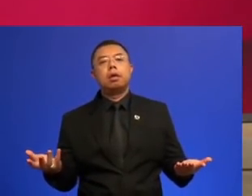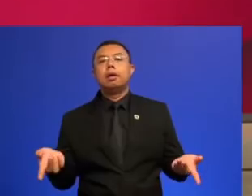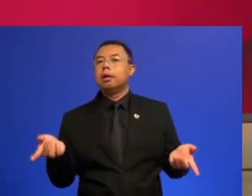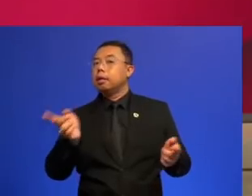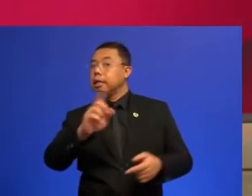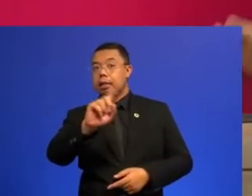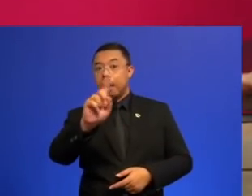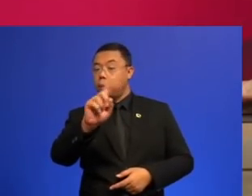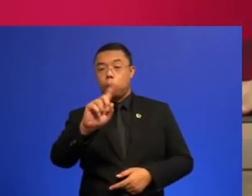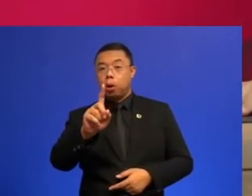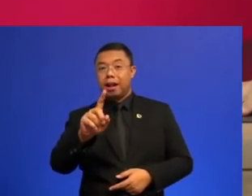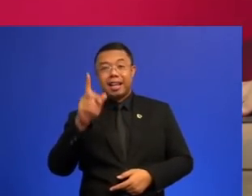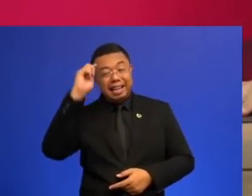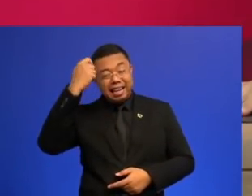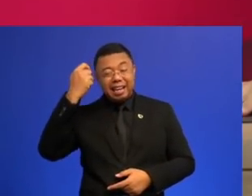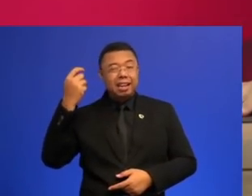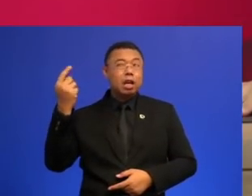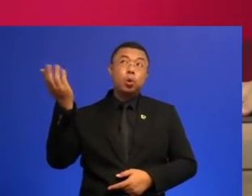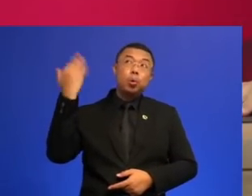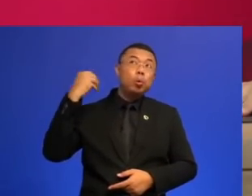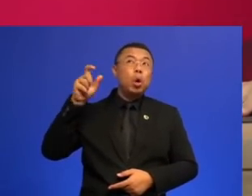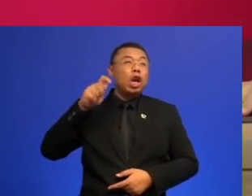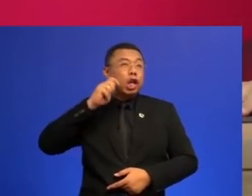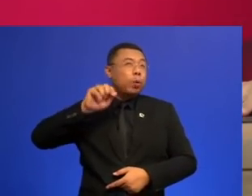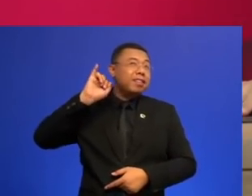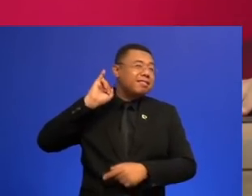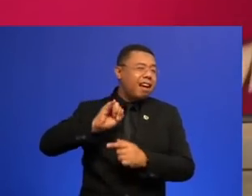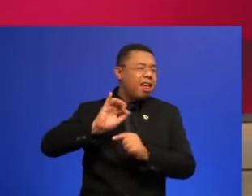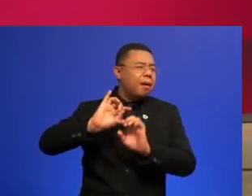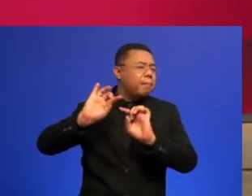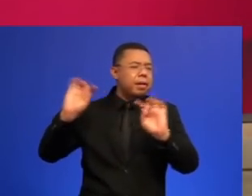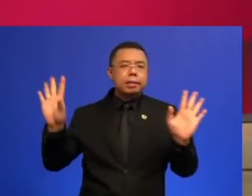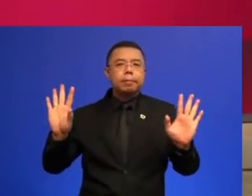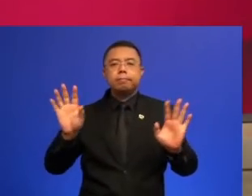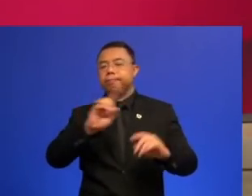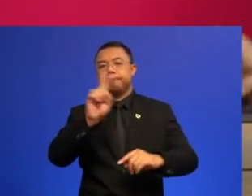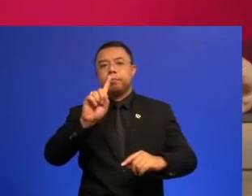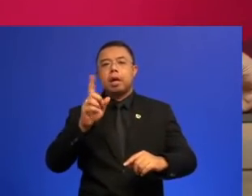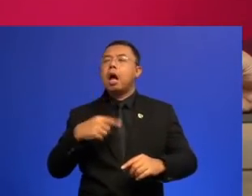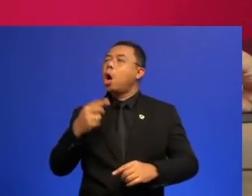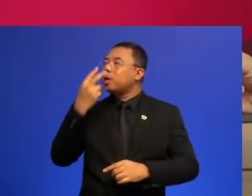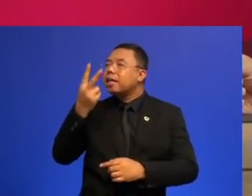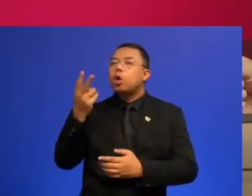Jadi tidak boleh mengingat sedikit pun kesalahan orang tua. Kita harus lihat